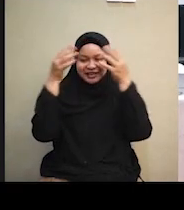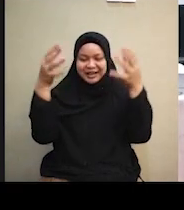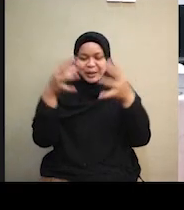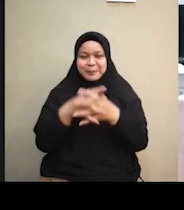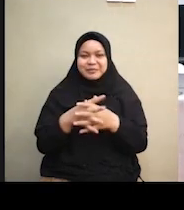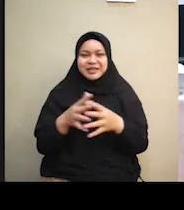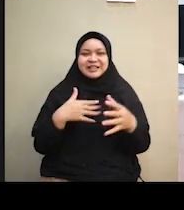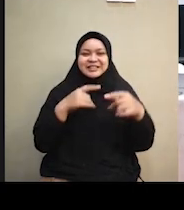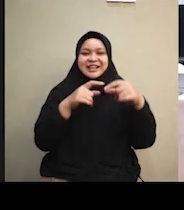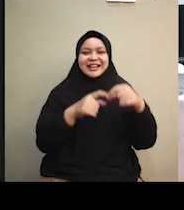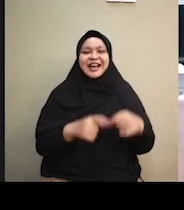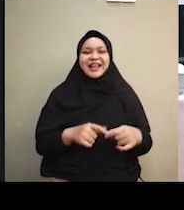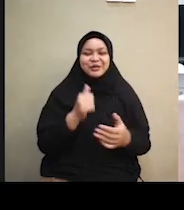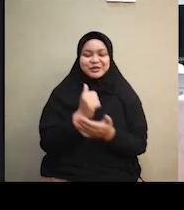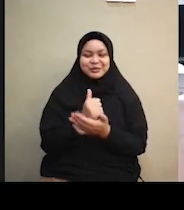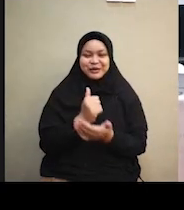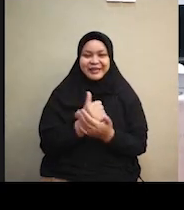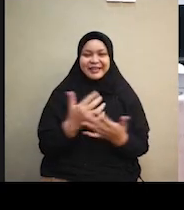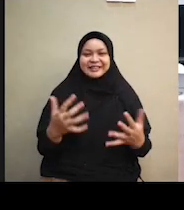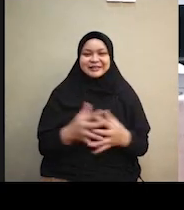saya tergantung sebetulnya